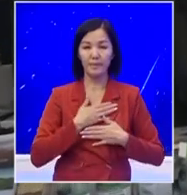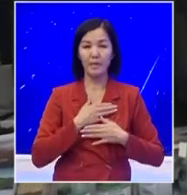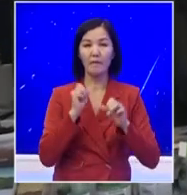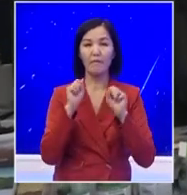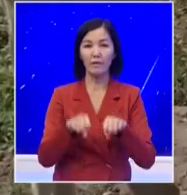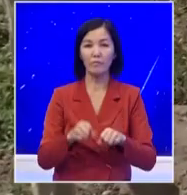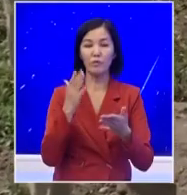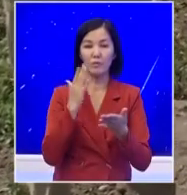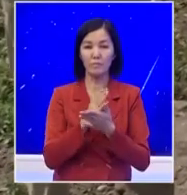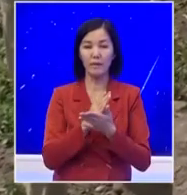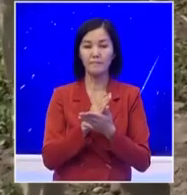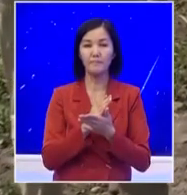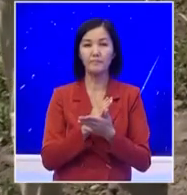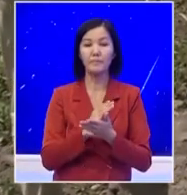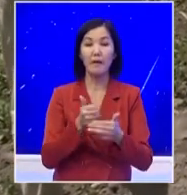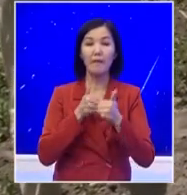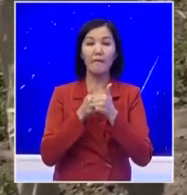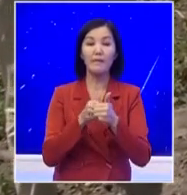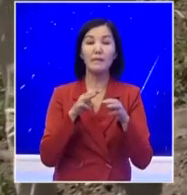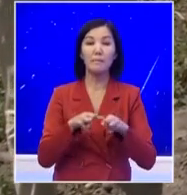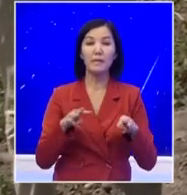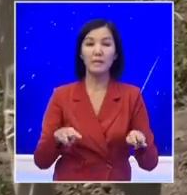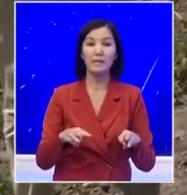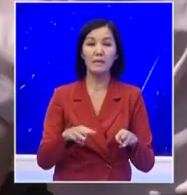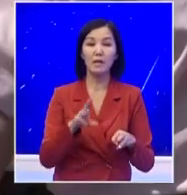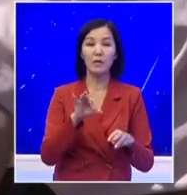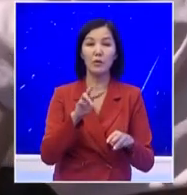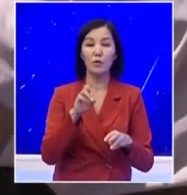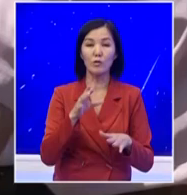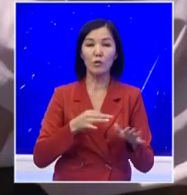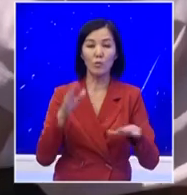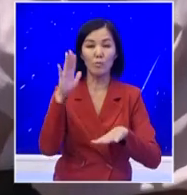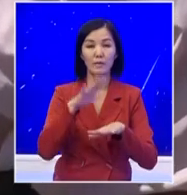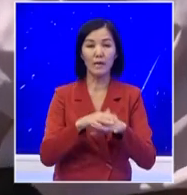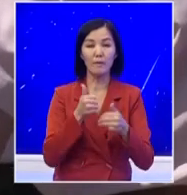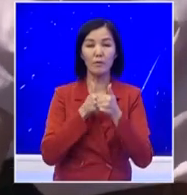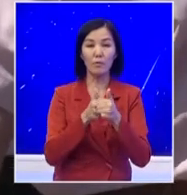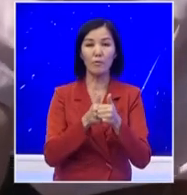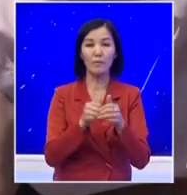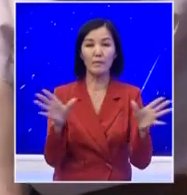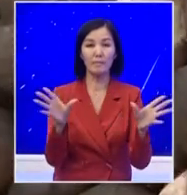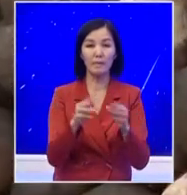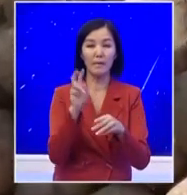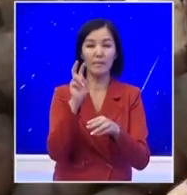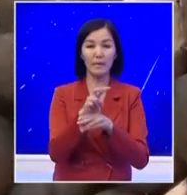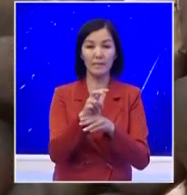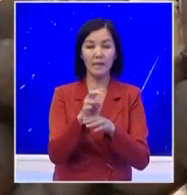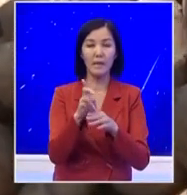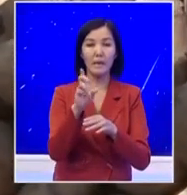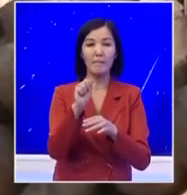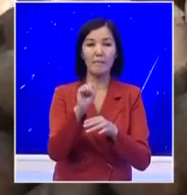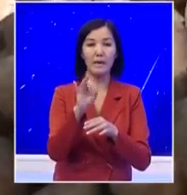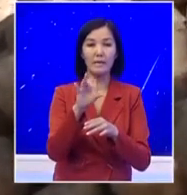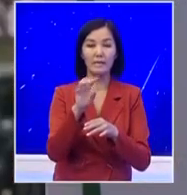мүмкіншілік өте көп. Вице-министр мен Жамбыл және Түркістан облыс әкімдерінің орынбасарлары да ере келіпті. Оларда байсерке